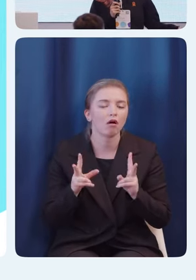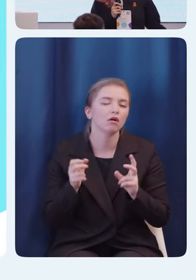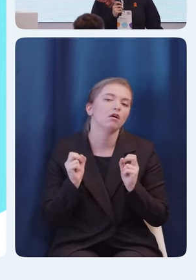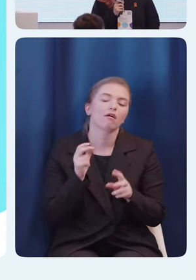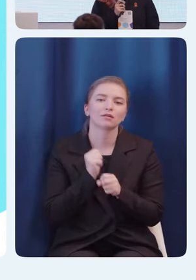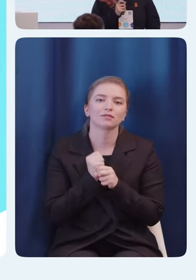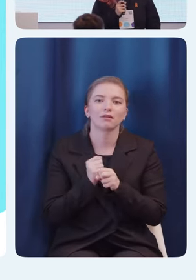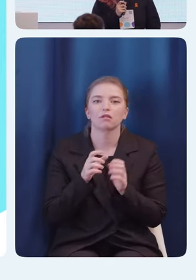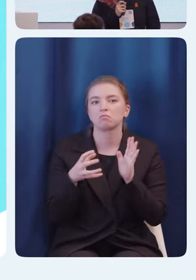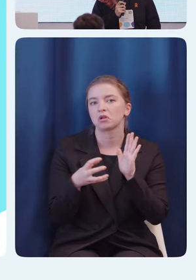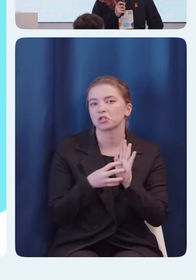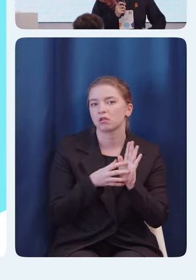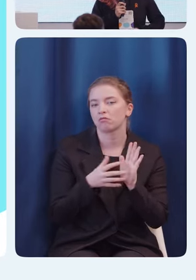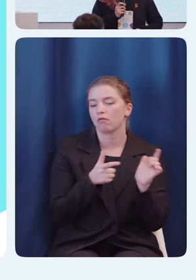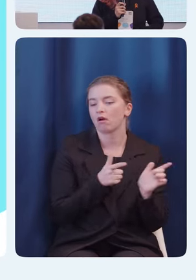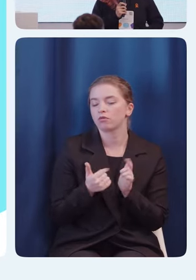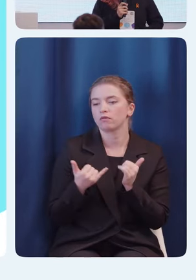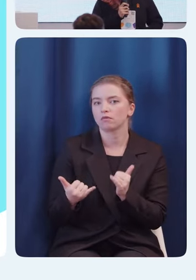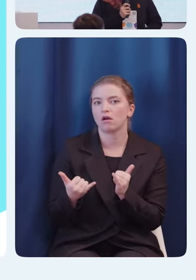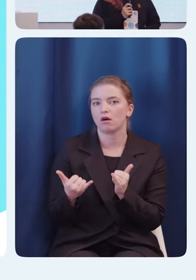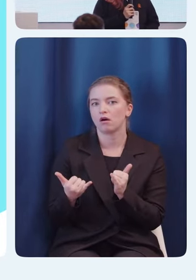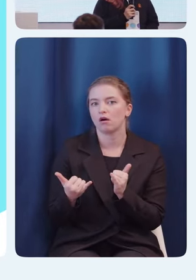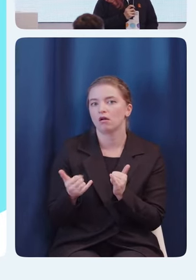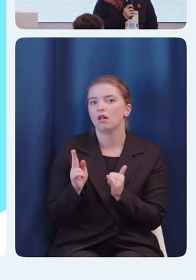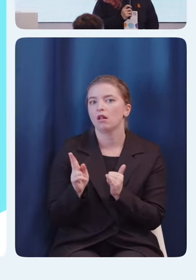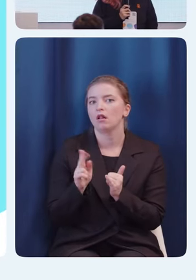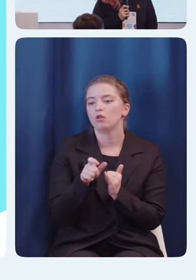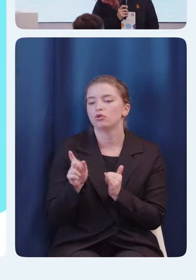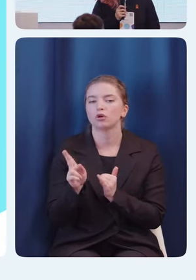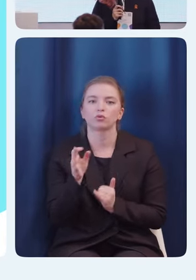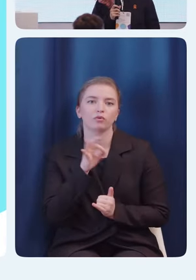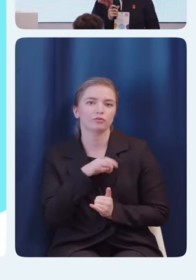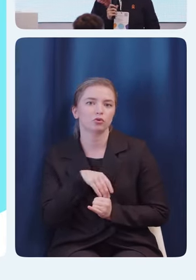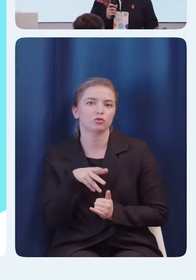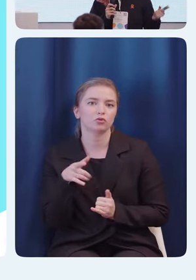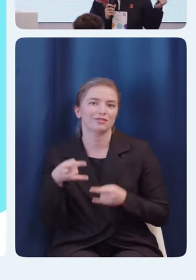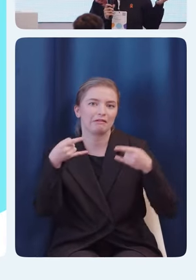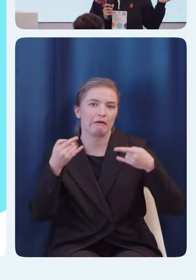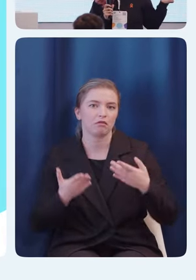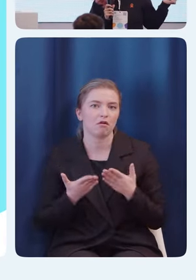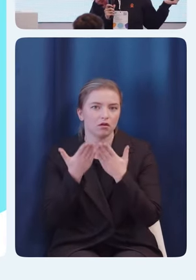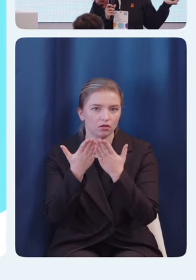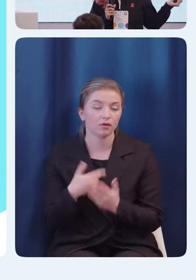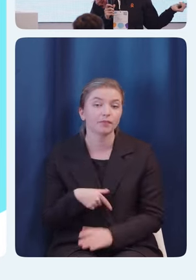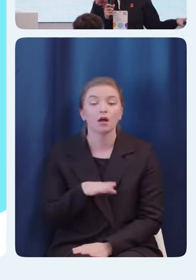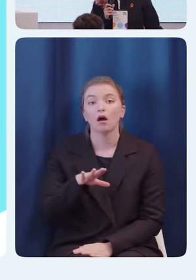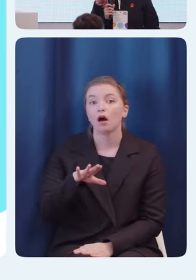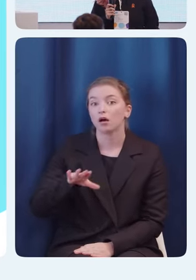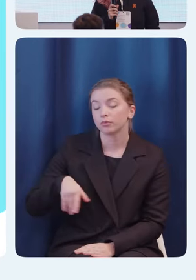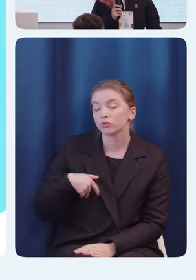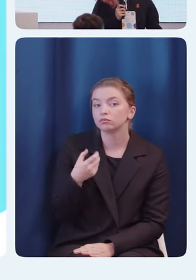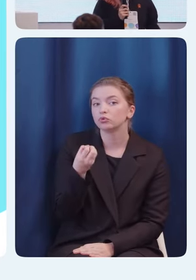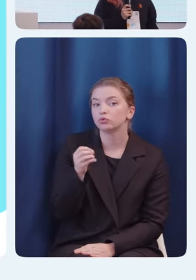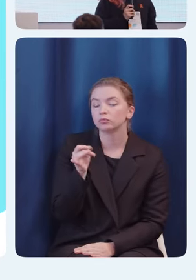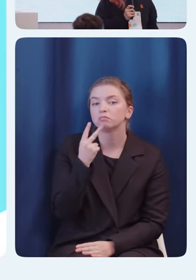готовым к использованию для пользователей со скринридером. А дальше мы рассмотрим отдельные разделы,